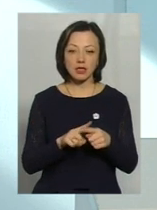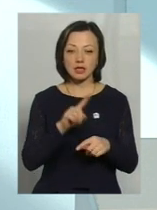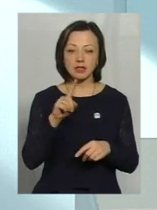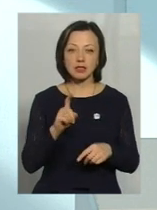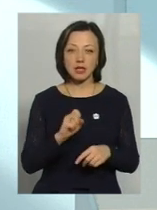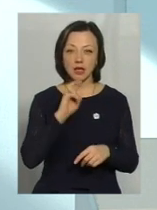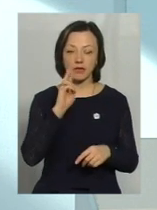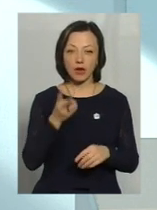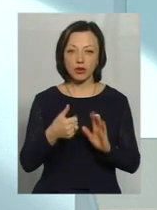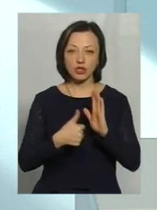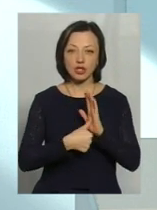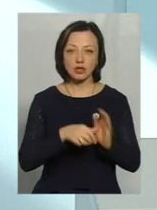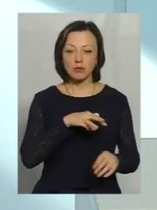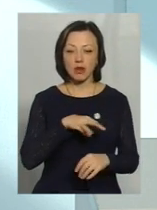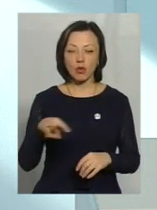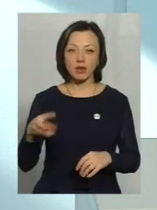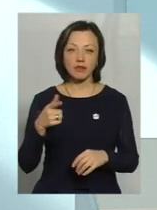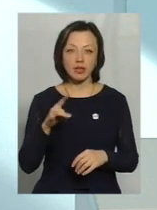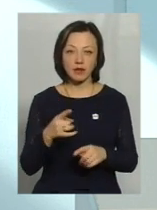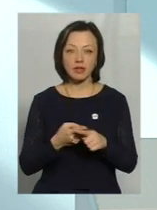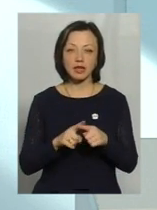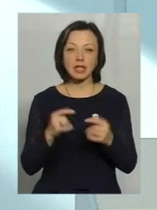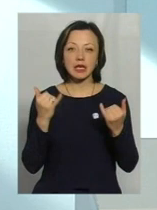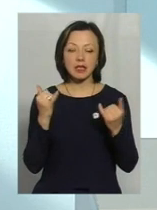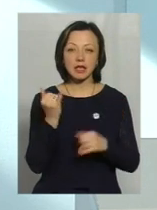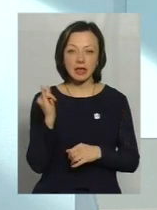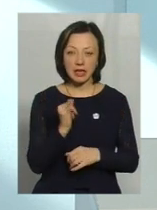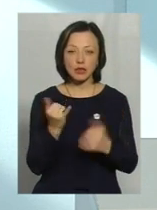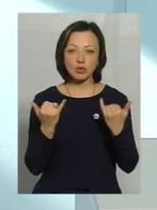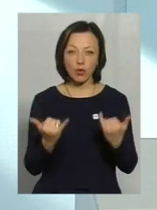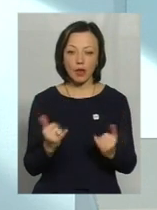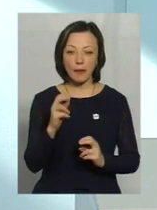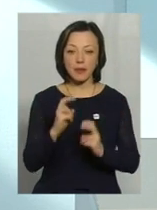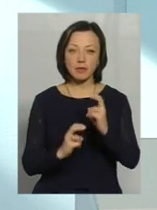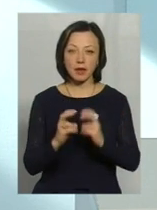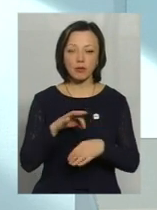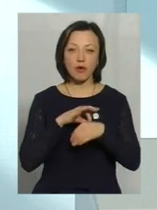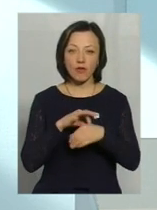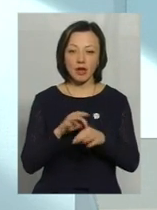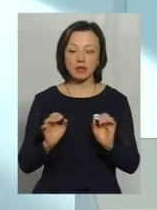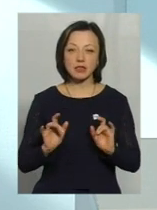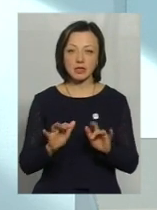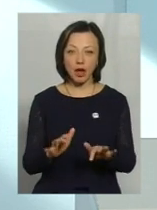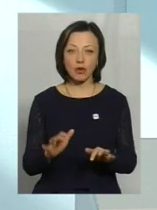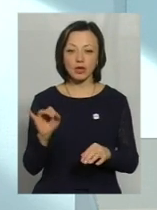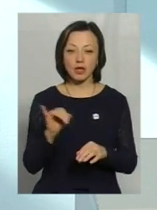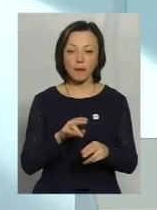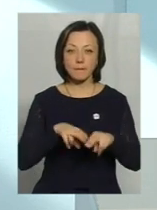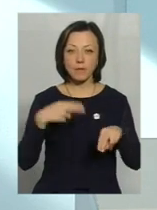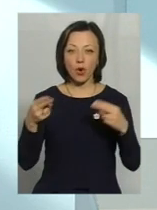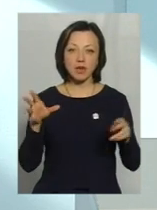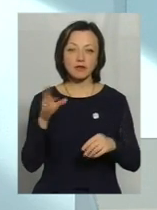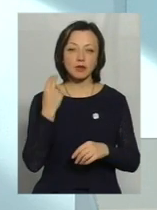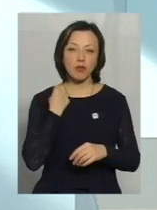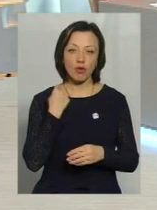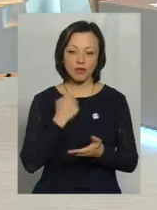роки майже 6 мільйонів гривень. І сьогодні підприємством проведені заходи і погашені всі